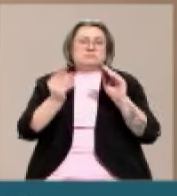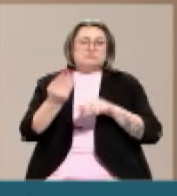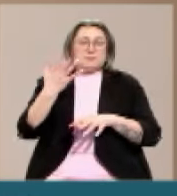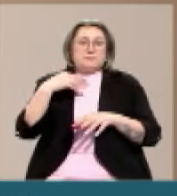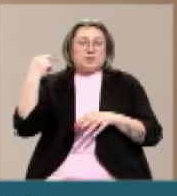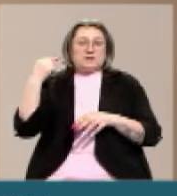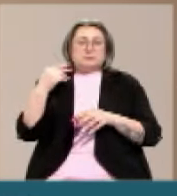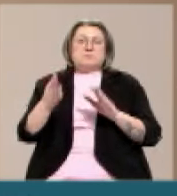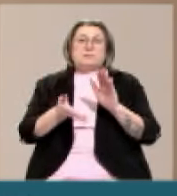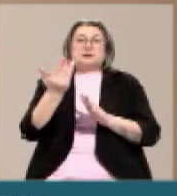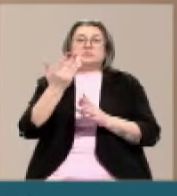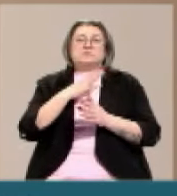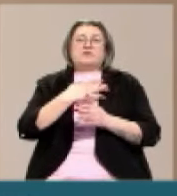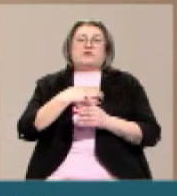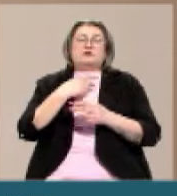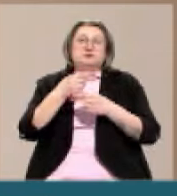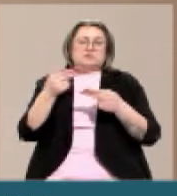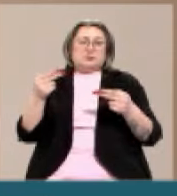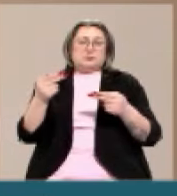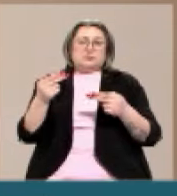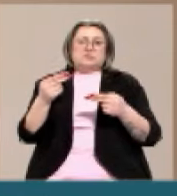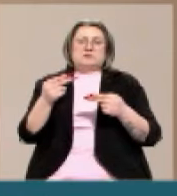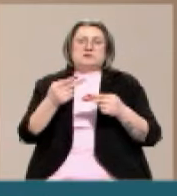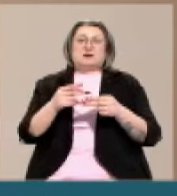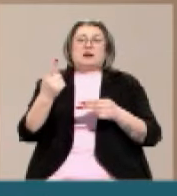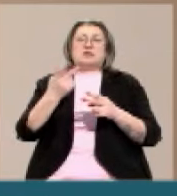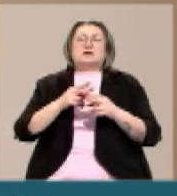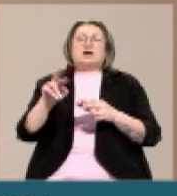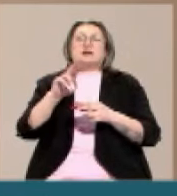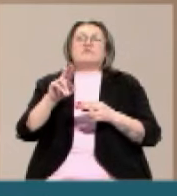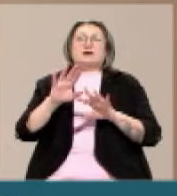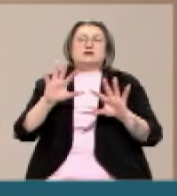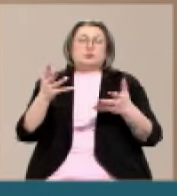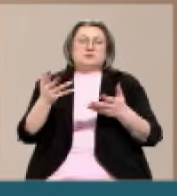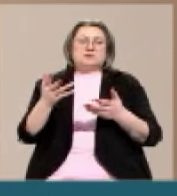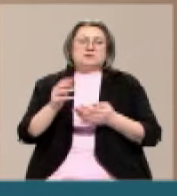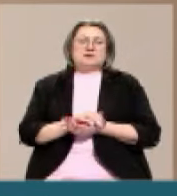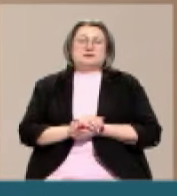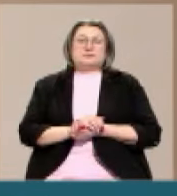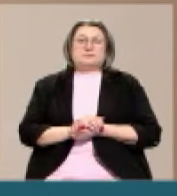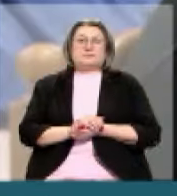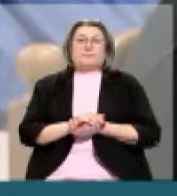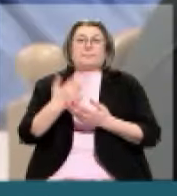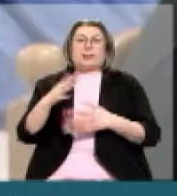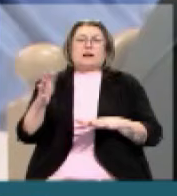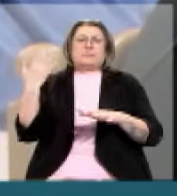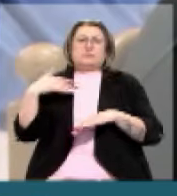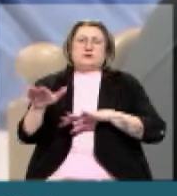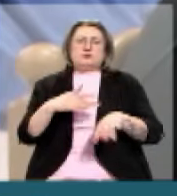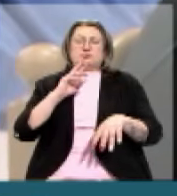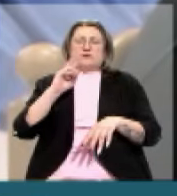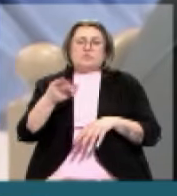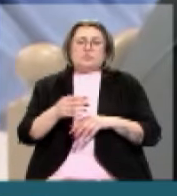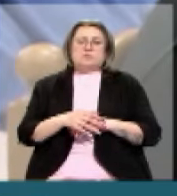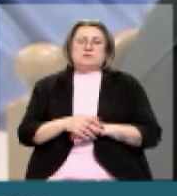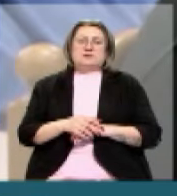реформалар туралы айтылып жатыр. Бұның барлығы да әрине өте маңызды мемлекет халық үшін. Сапалы білім,